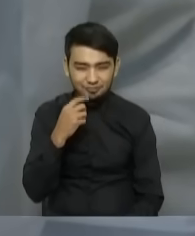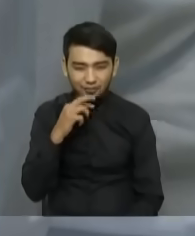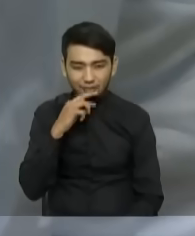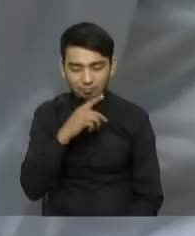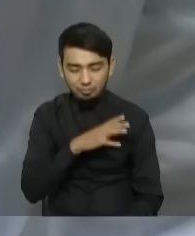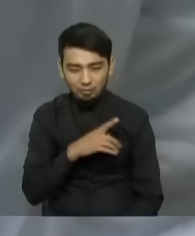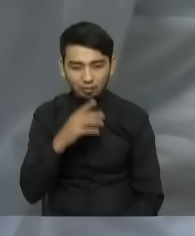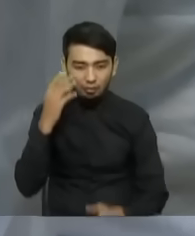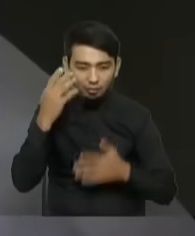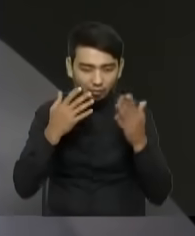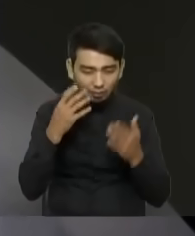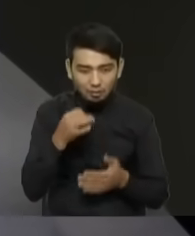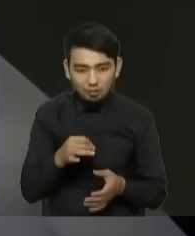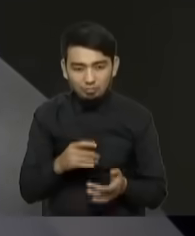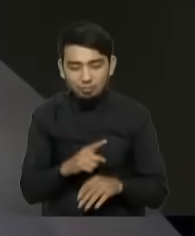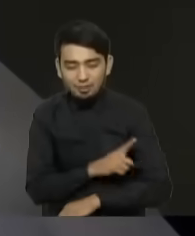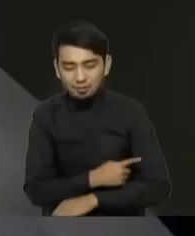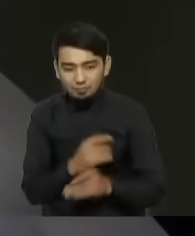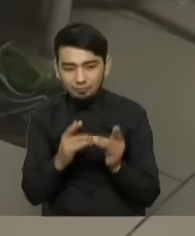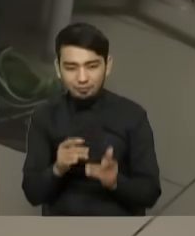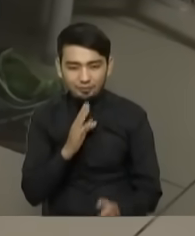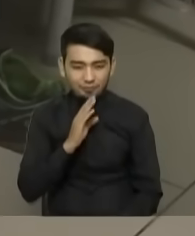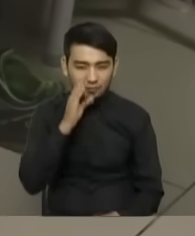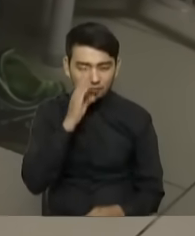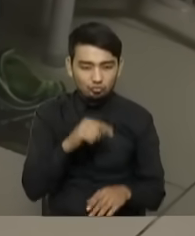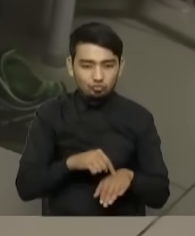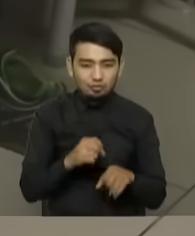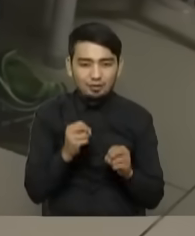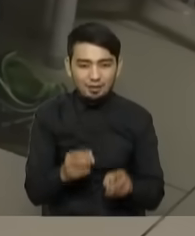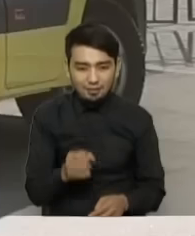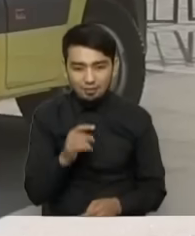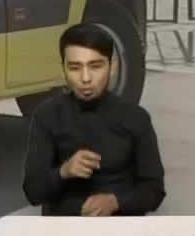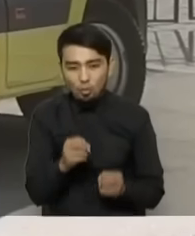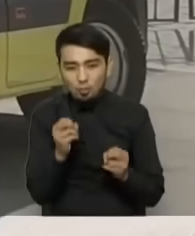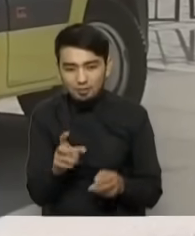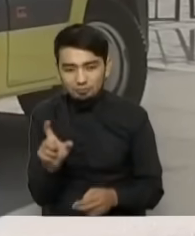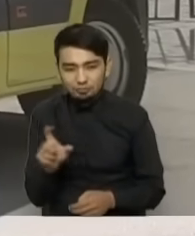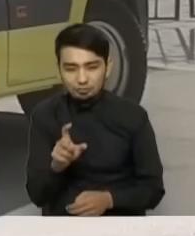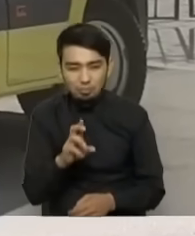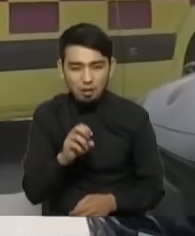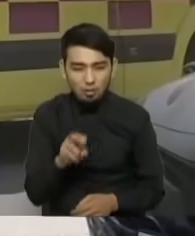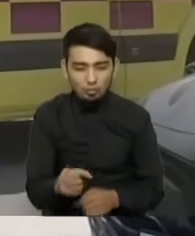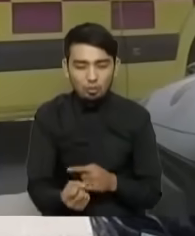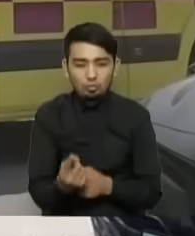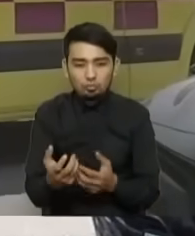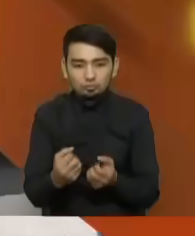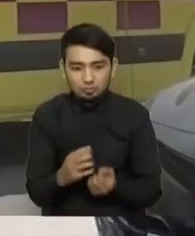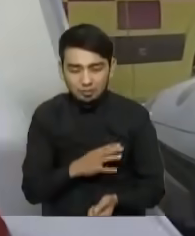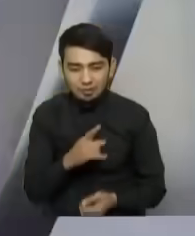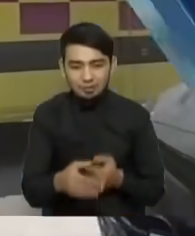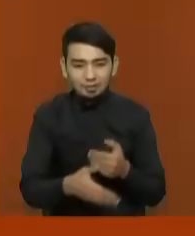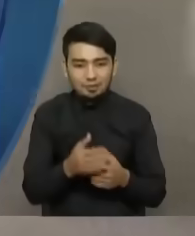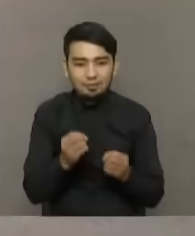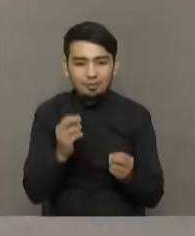Бастар айналып жаппай ауруханаға түскен ұлғыздардың жағдайы қалай? Жеткінше қауіпті бұрыш балонын қайдан алып жүр? Ол енді қалай